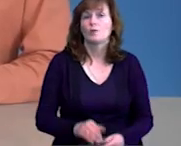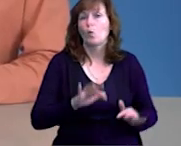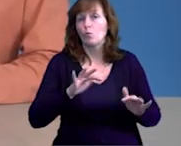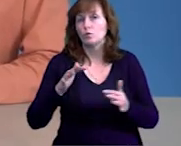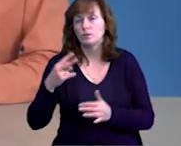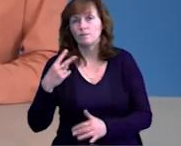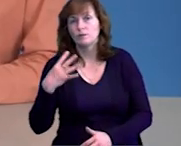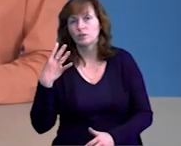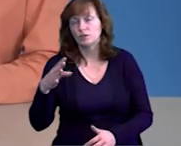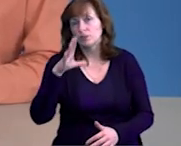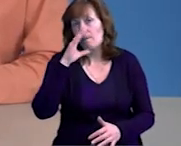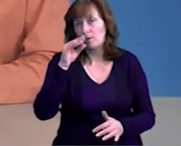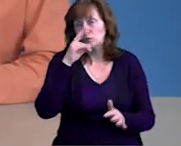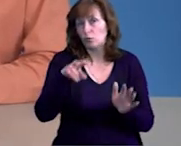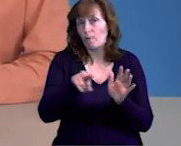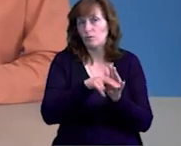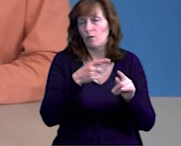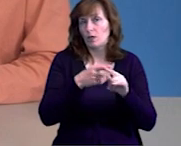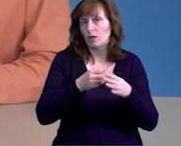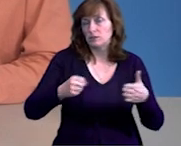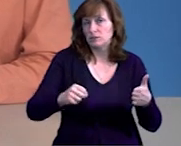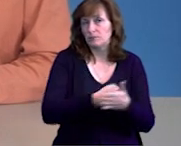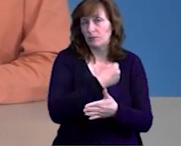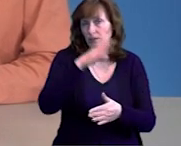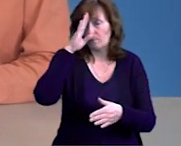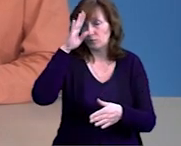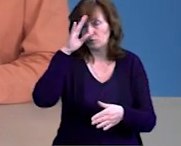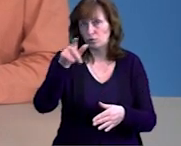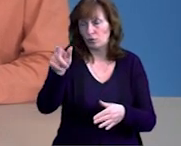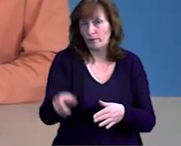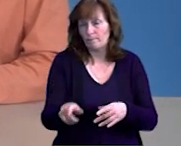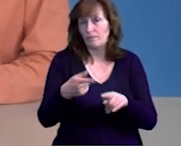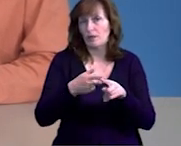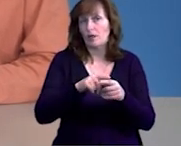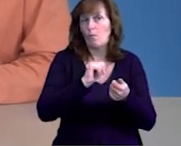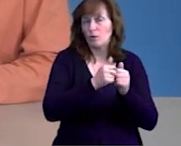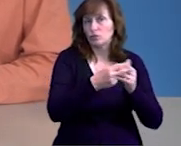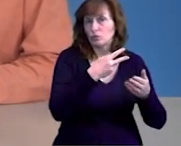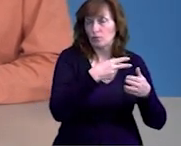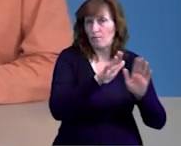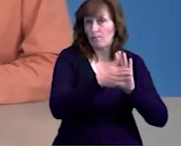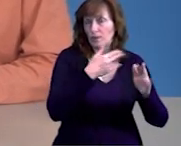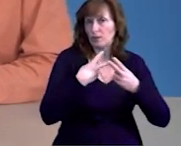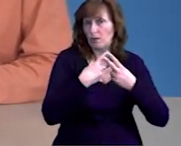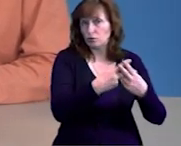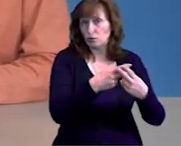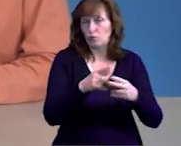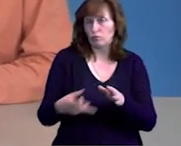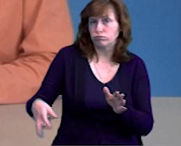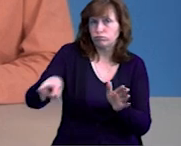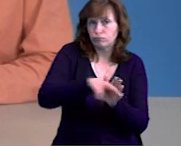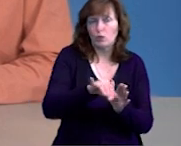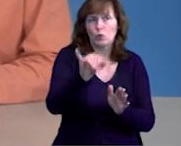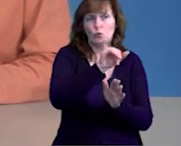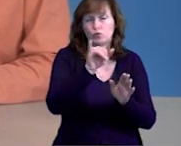Водій 24-го маршрутного автобусу, який збив чоловіка на пішохідному переході, замість викликати швидку, завантажив його у салон